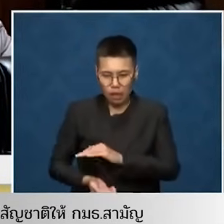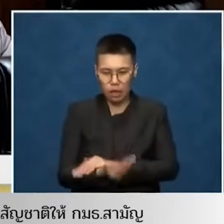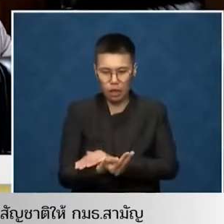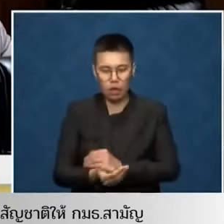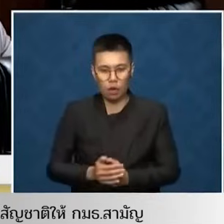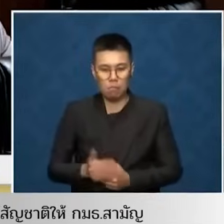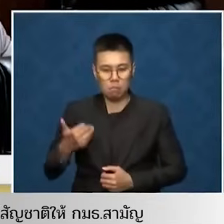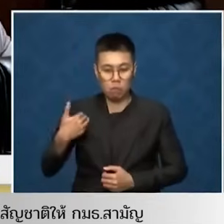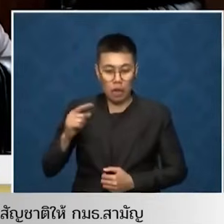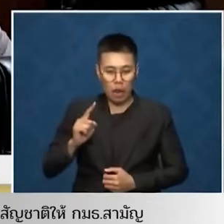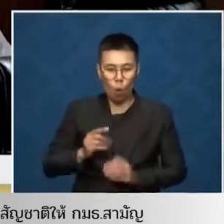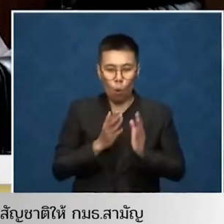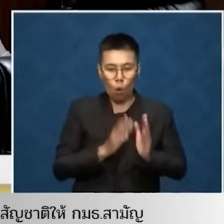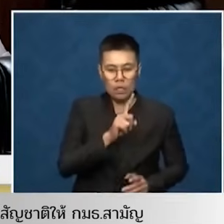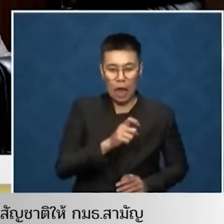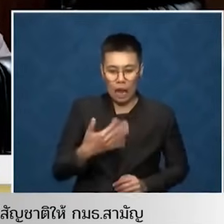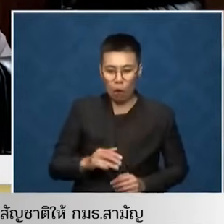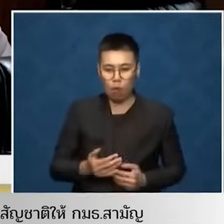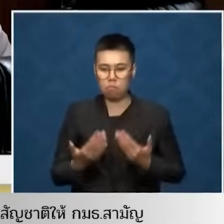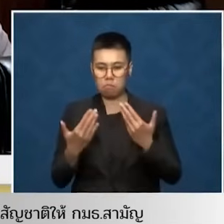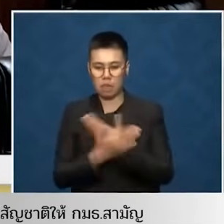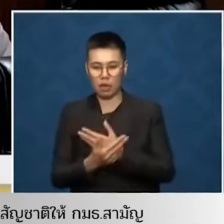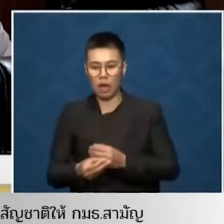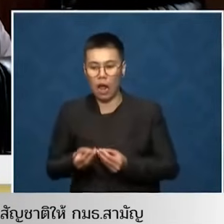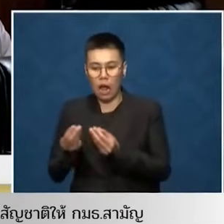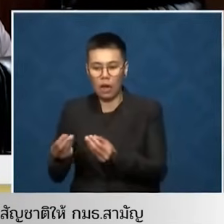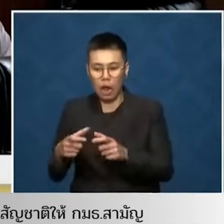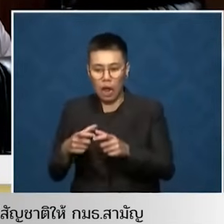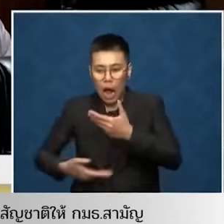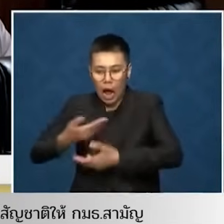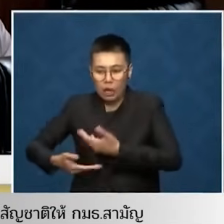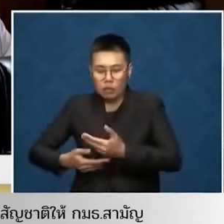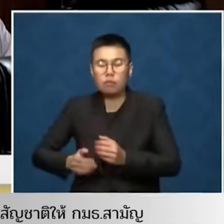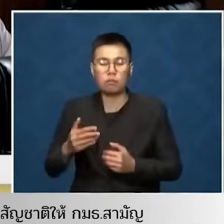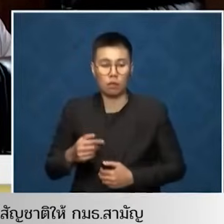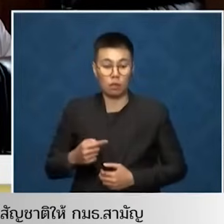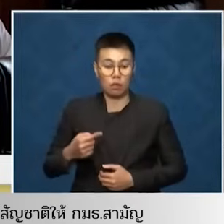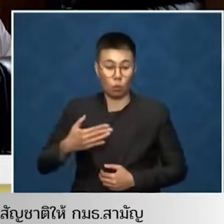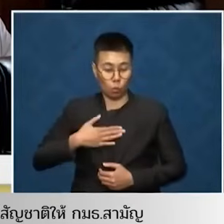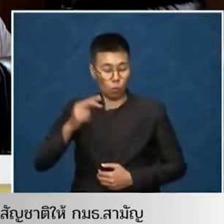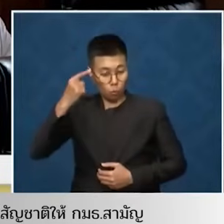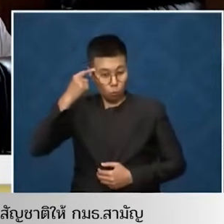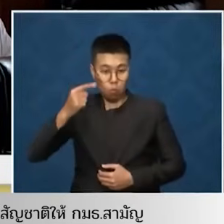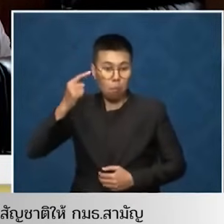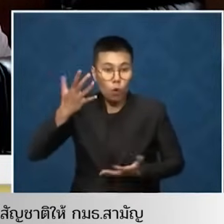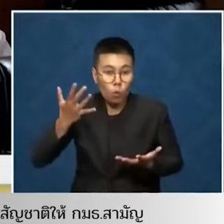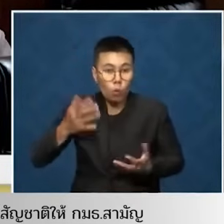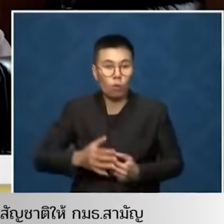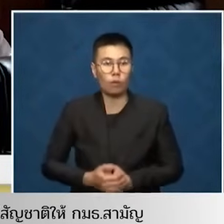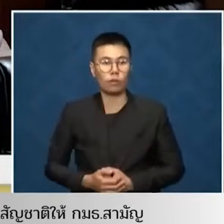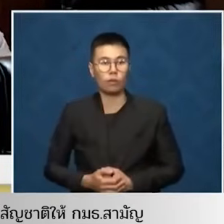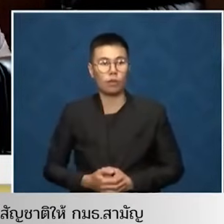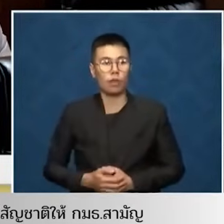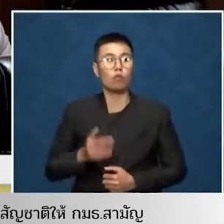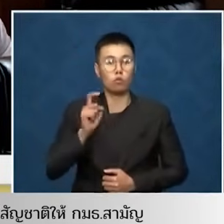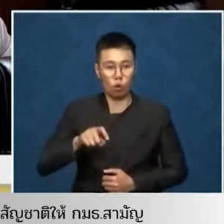สิทธิ์คนตายหรือกระทั่งสวมสิทธิ์คนเป็นซึ่งเจ้าตัวคนที่ถูกสวมสิทธิ์นั้นก็ไม่ได้รับรู้ค่ะทุกท่านคะเ